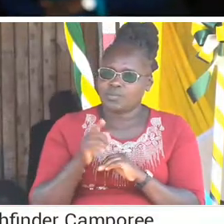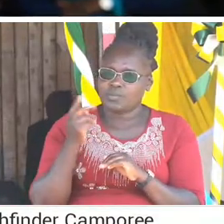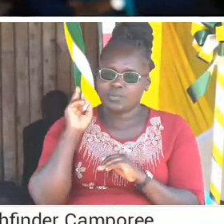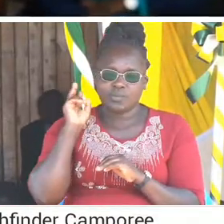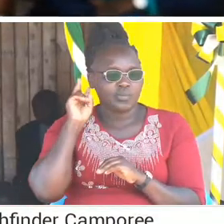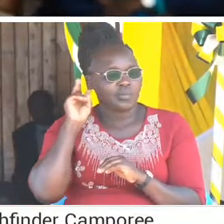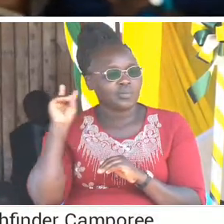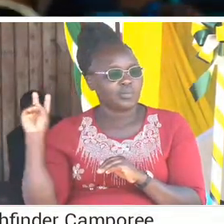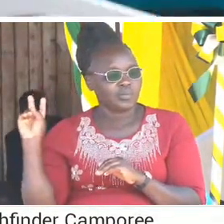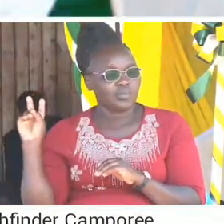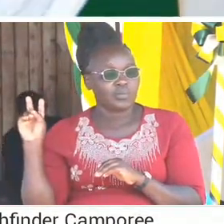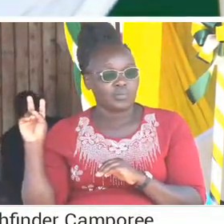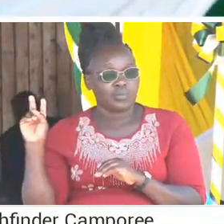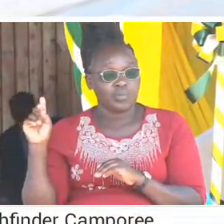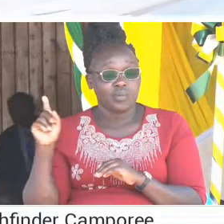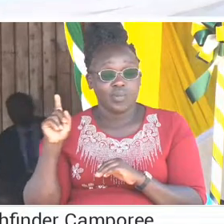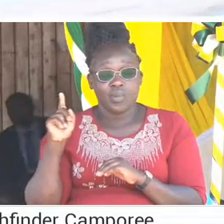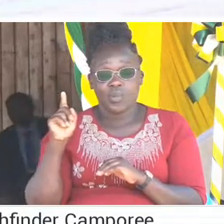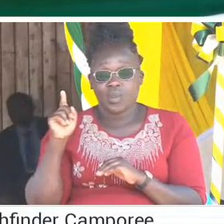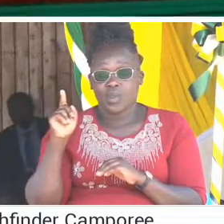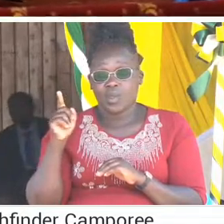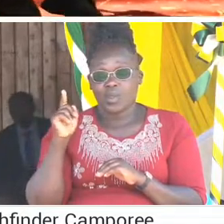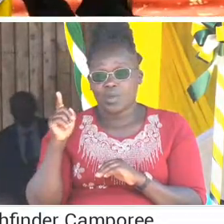Pastor, utabarikiwa samani.